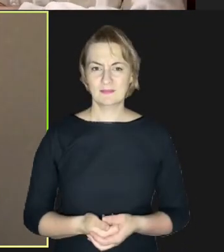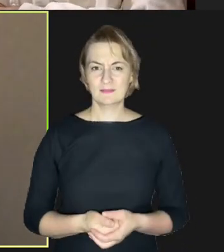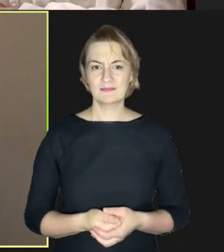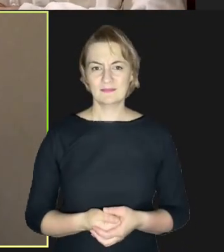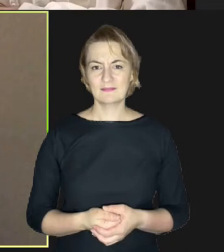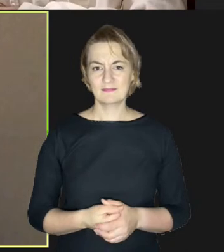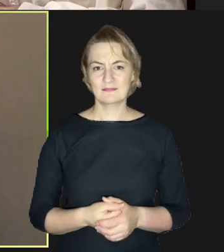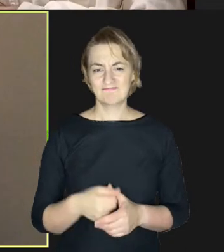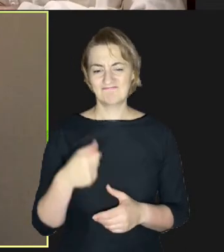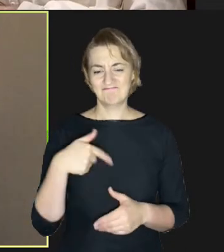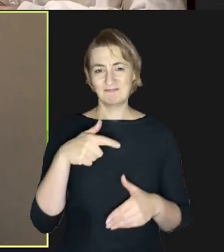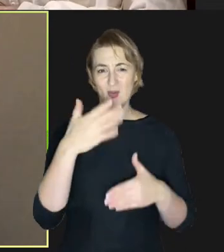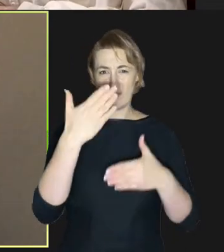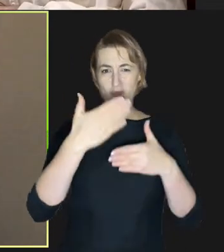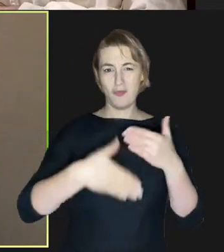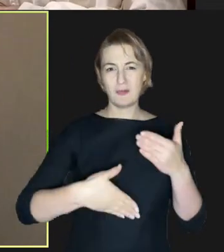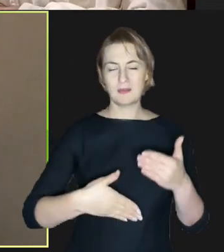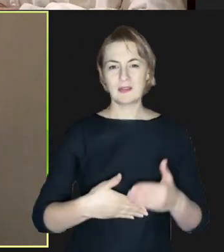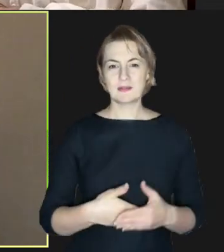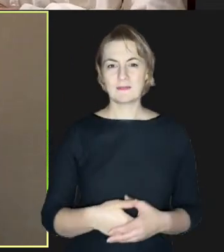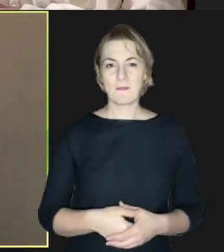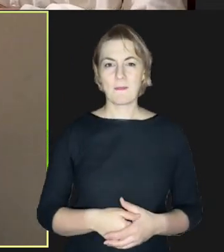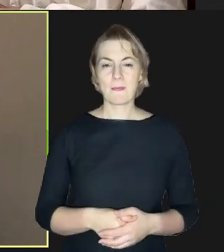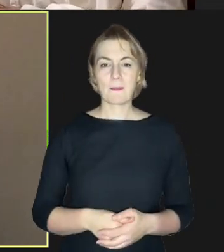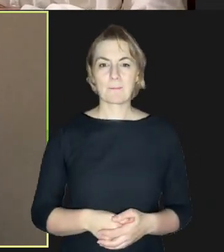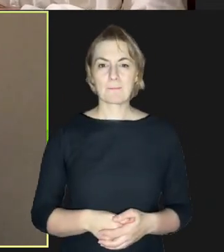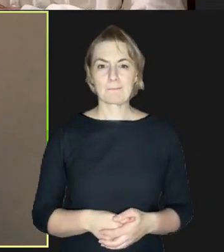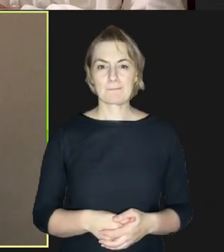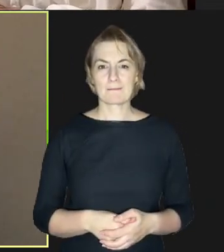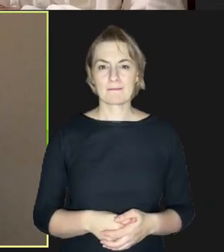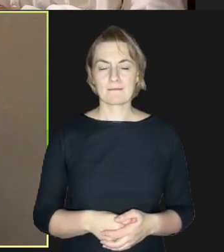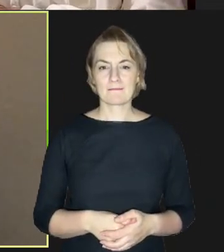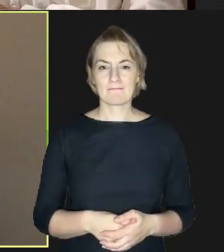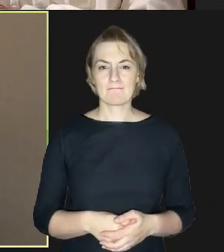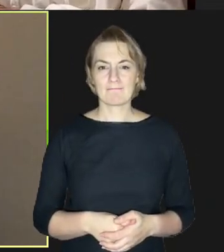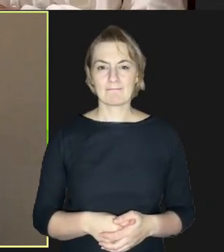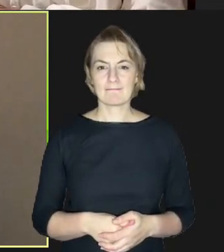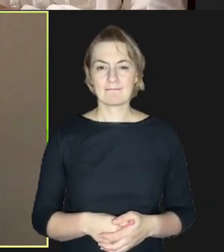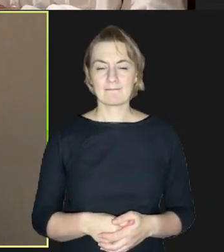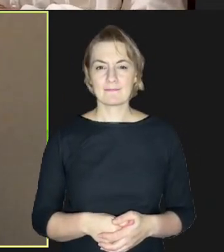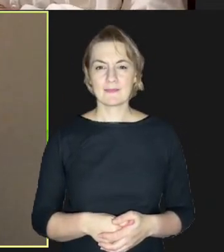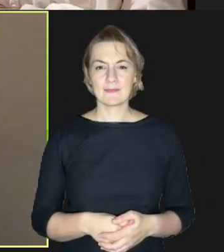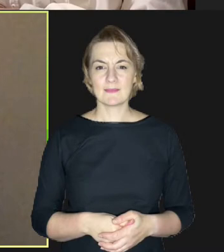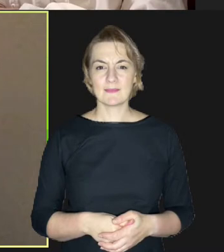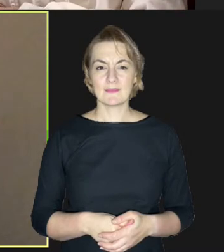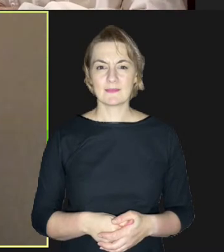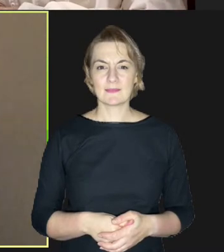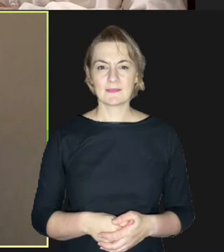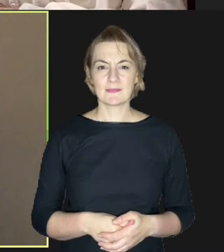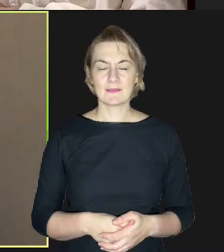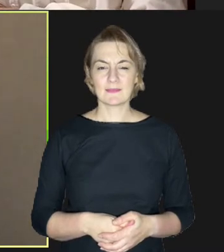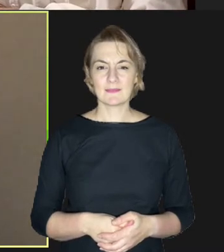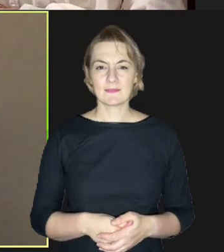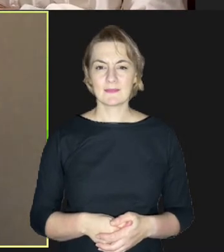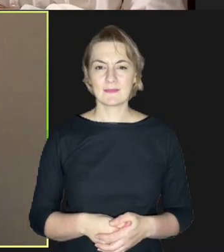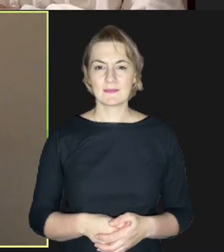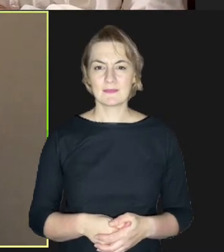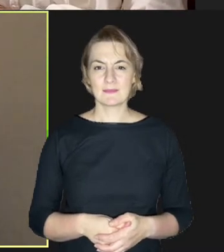koniec tej formy istnienia, mówiąc inaczej. mniej może